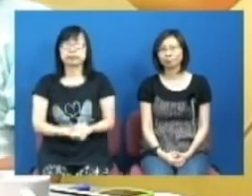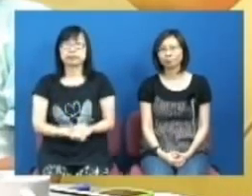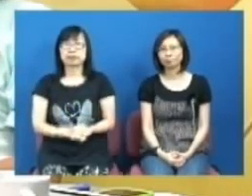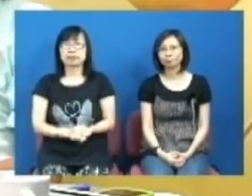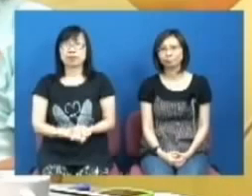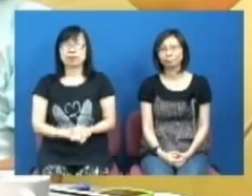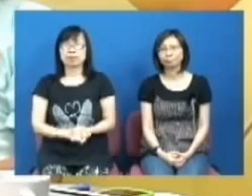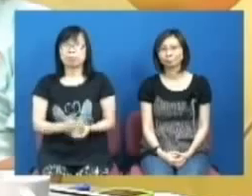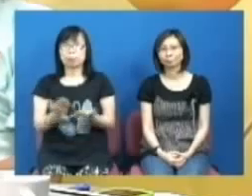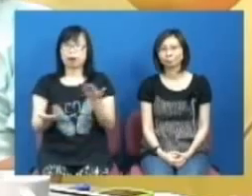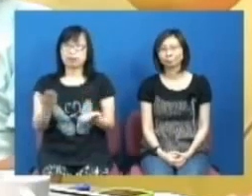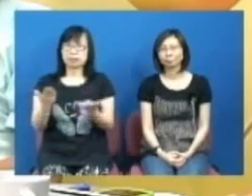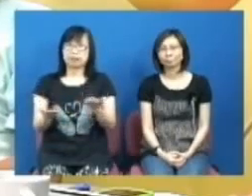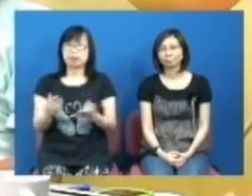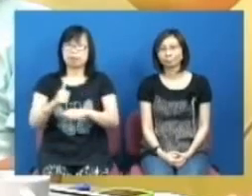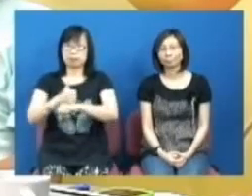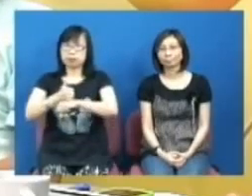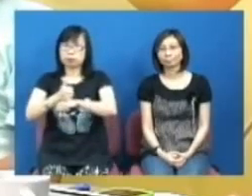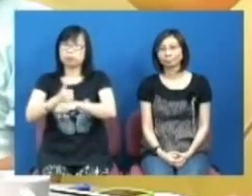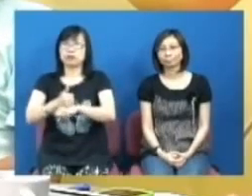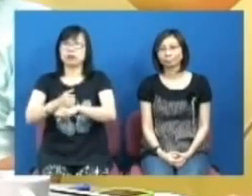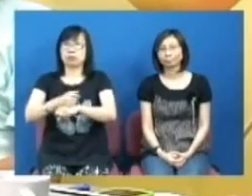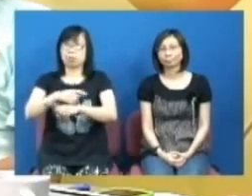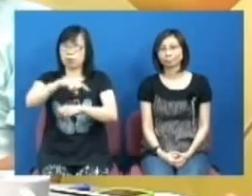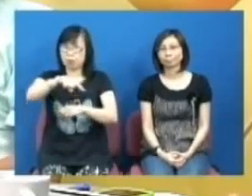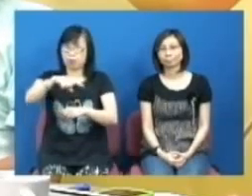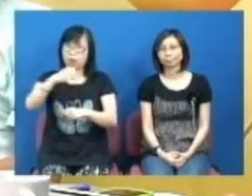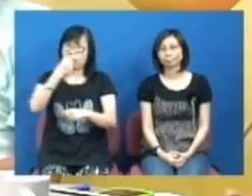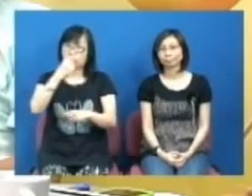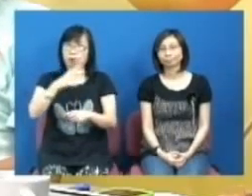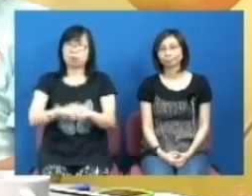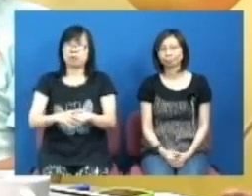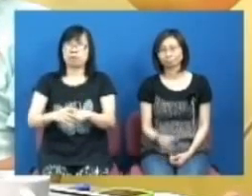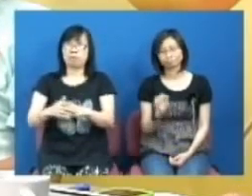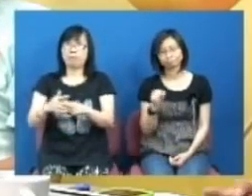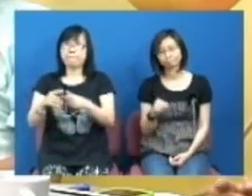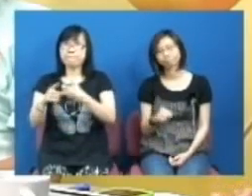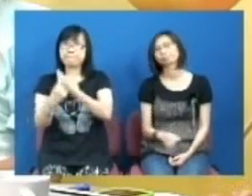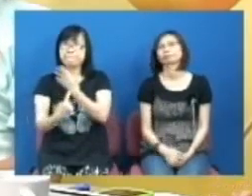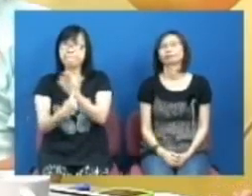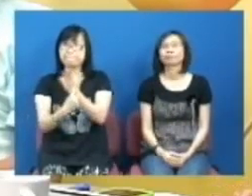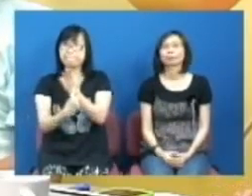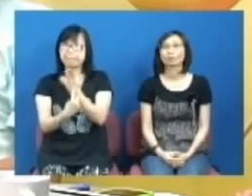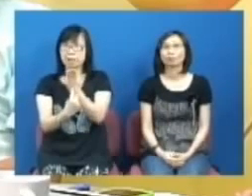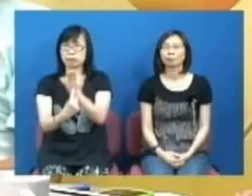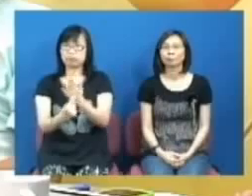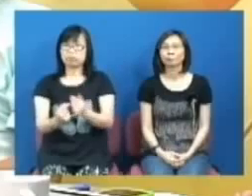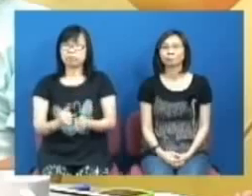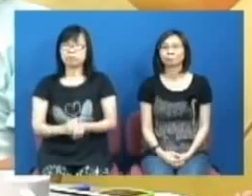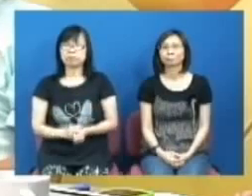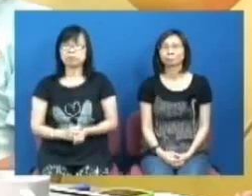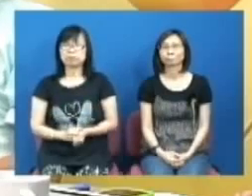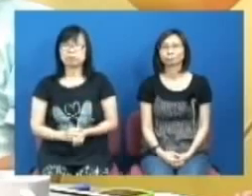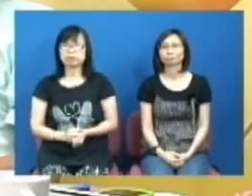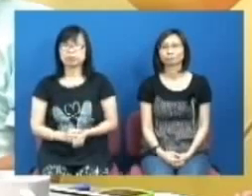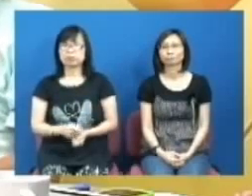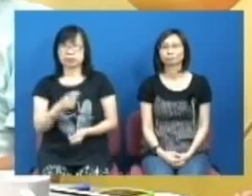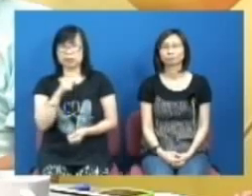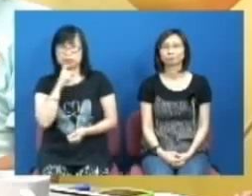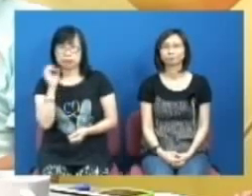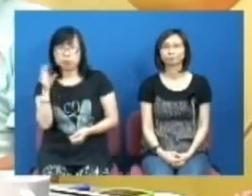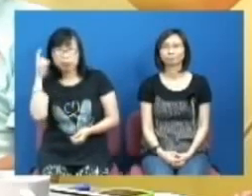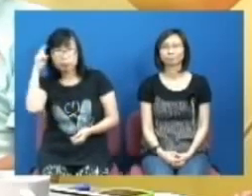呢一個根源於本土嘅社會矛盾之外，你有冇諗到，即係